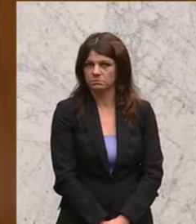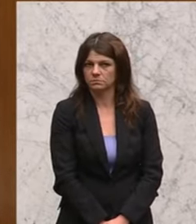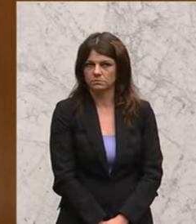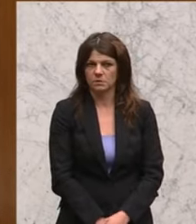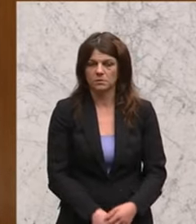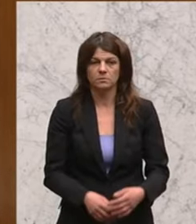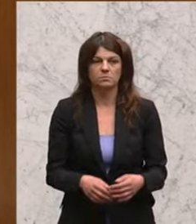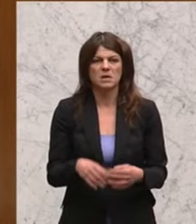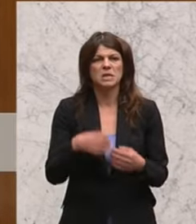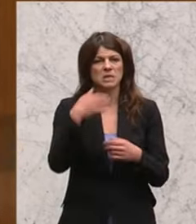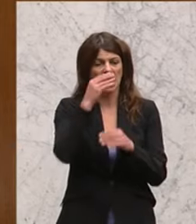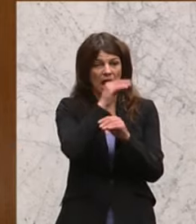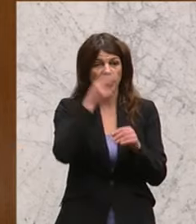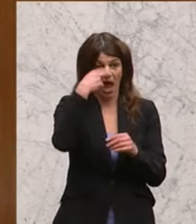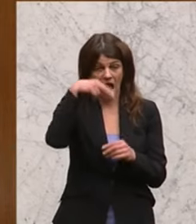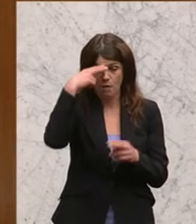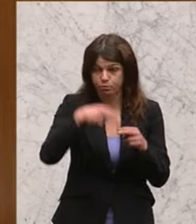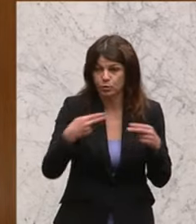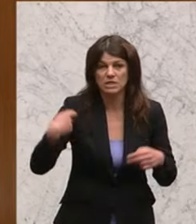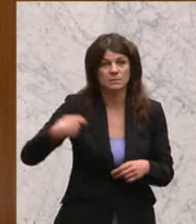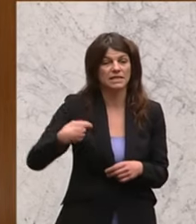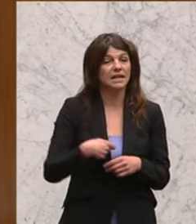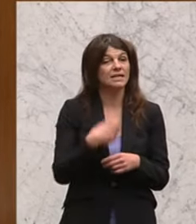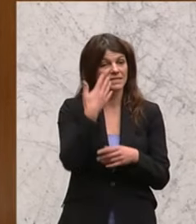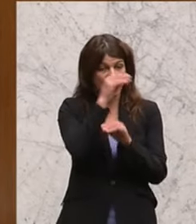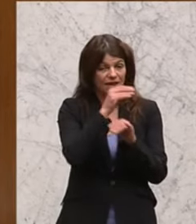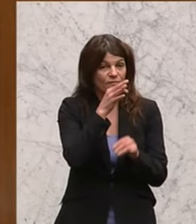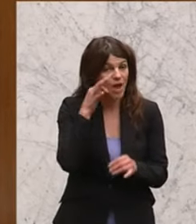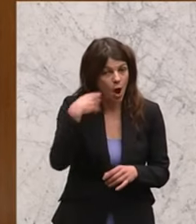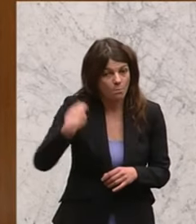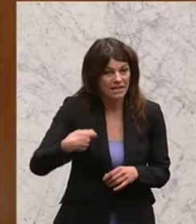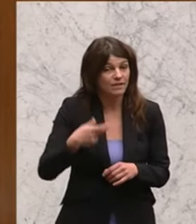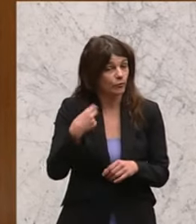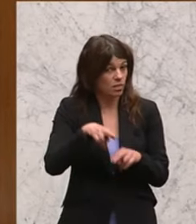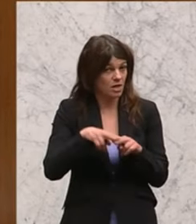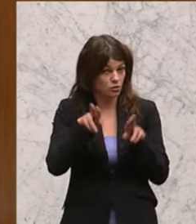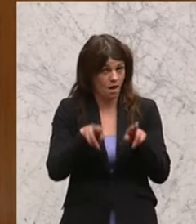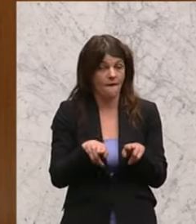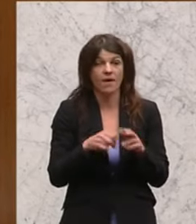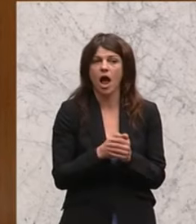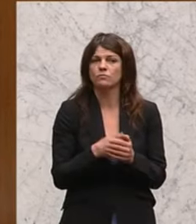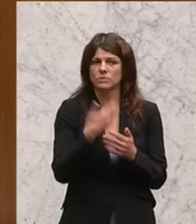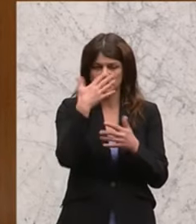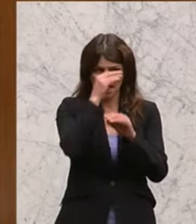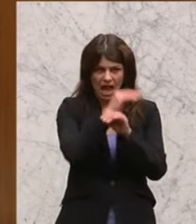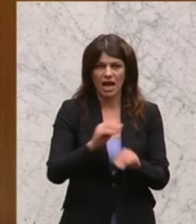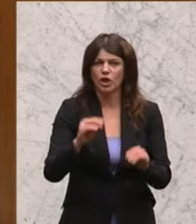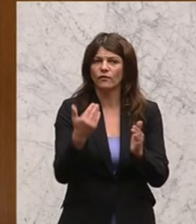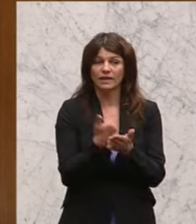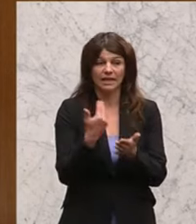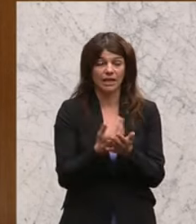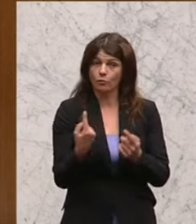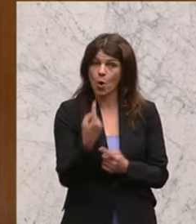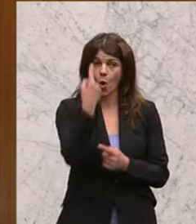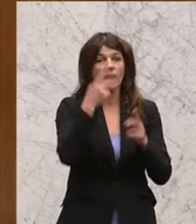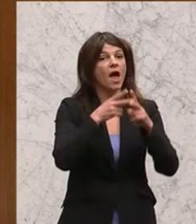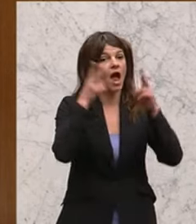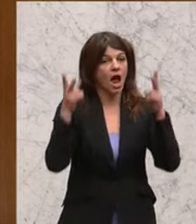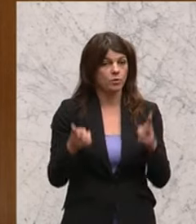Sehr geehrter Herr Bundespräsident, sehr geehrte Frau Präsidentin des Nationalrats, sehr geehrte Vertreter des Hohen